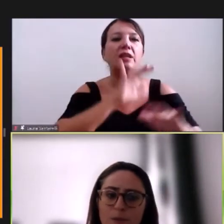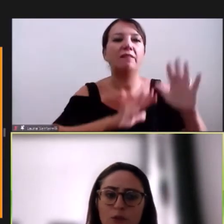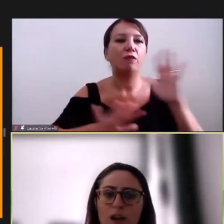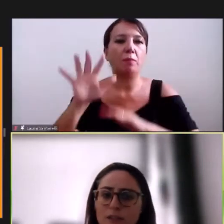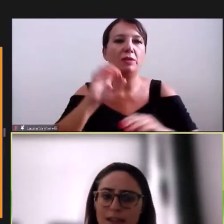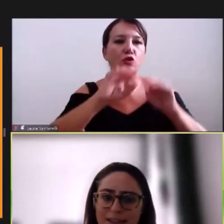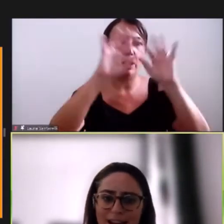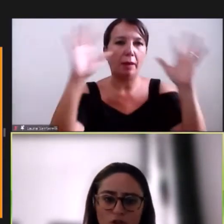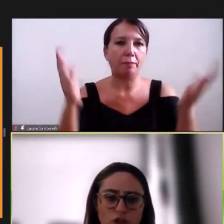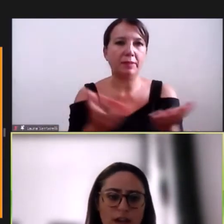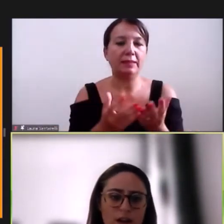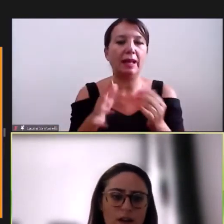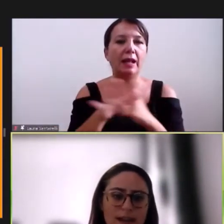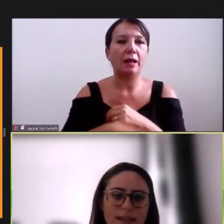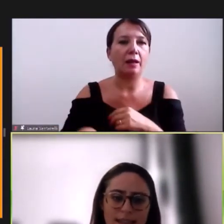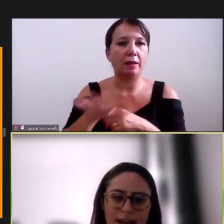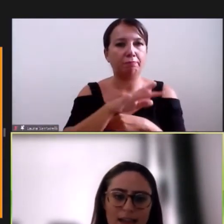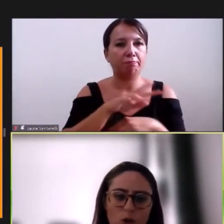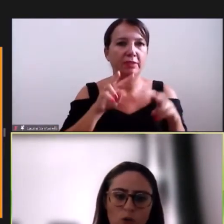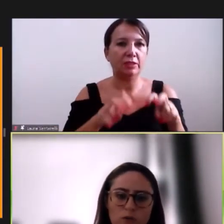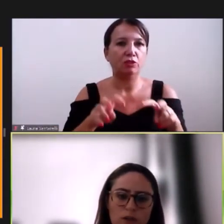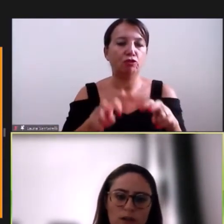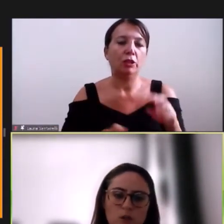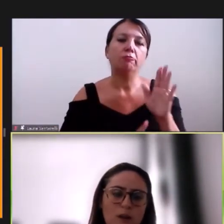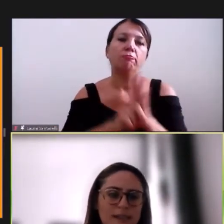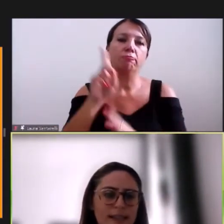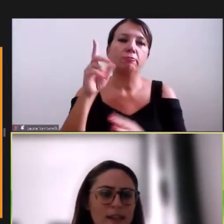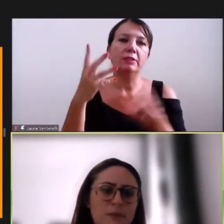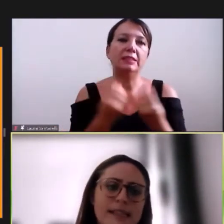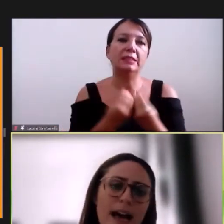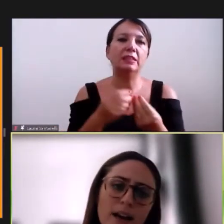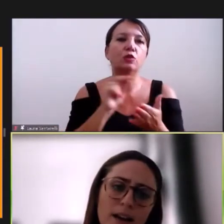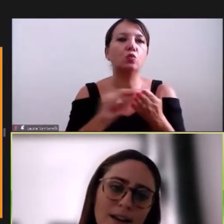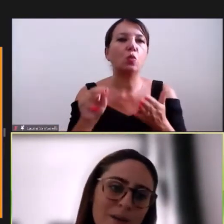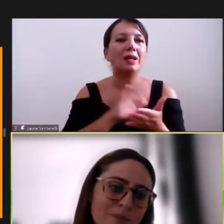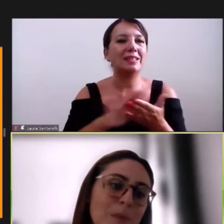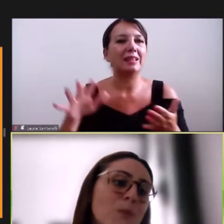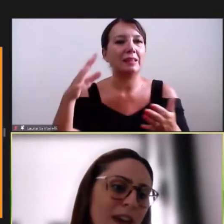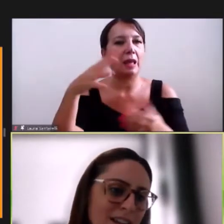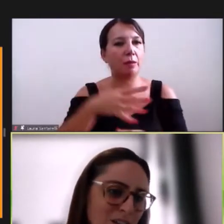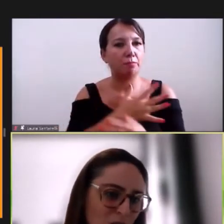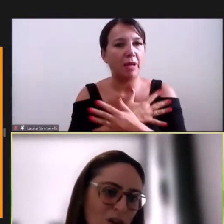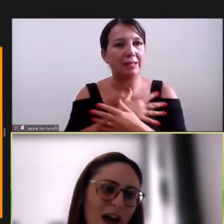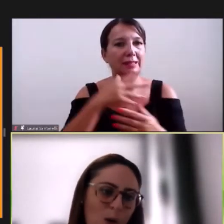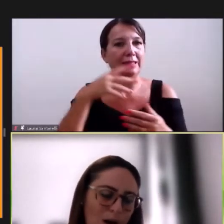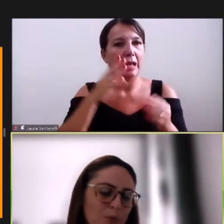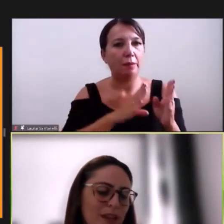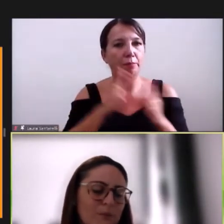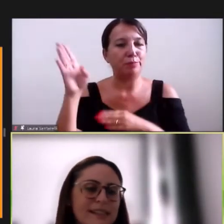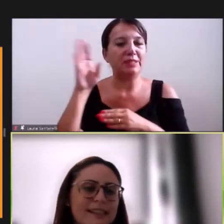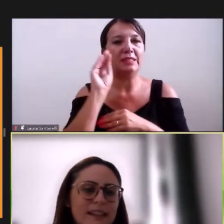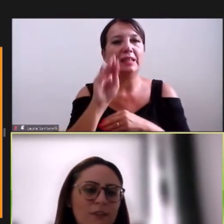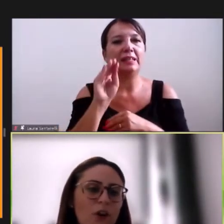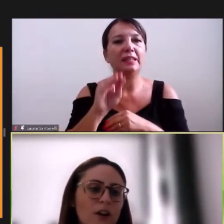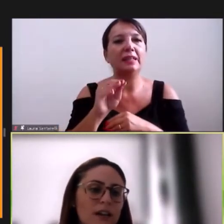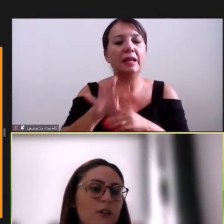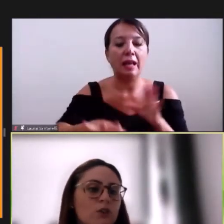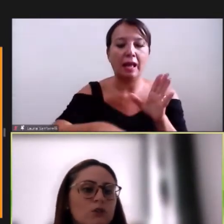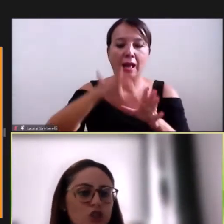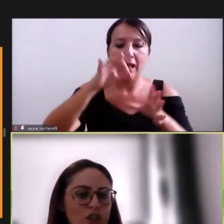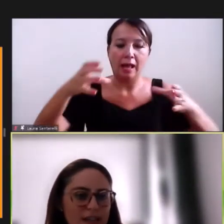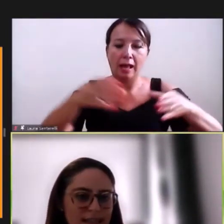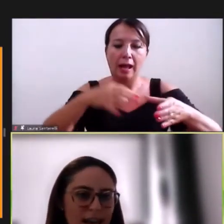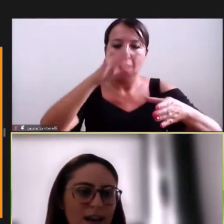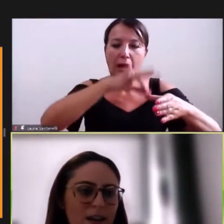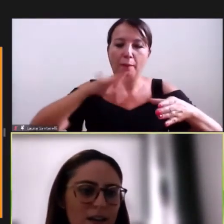Sempre nell'ambito della nostra indagine realizzata con la Scuola Sant'Anna di Pisa, abbiamo chiesto a un campione rappresentativo il livello